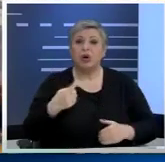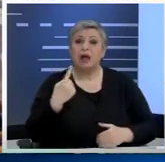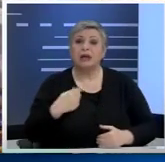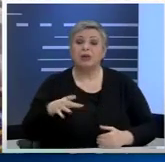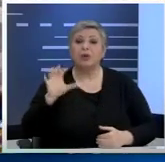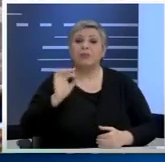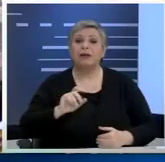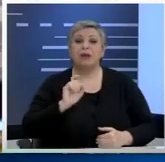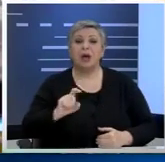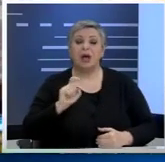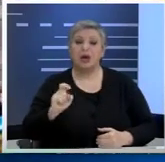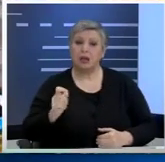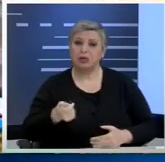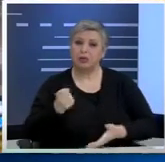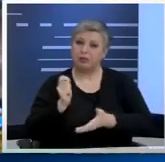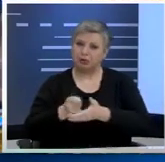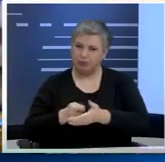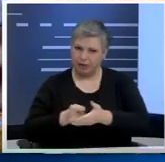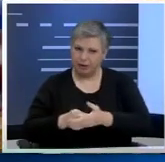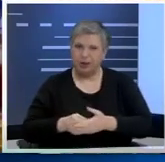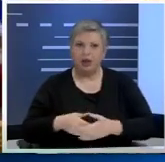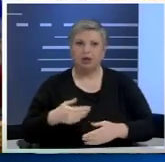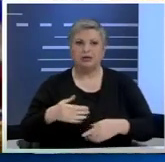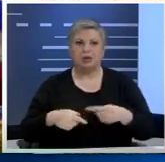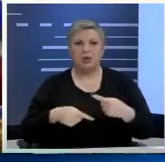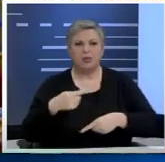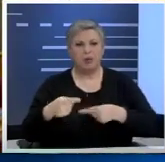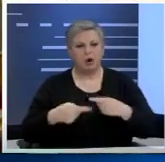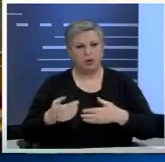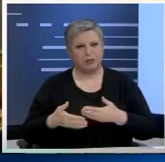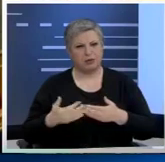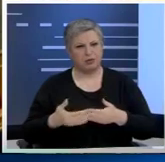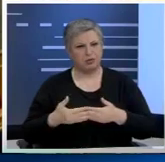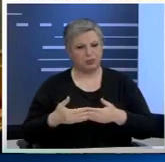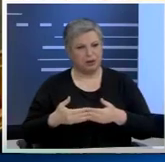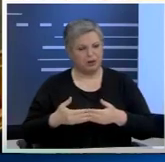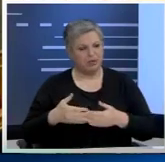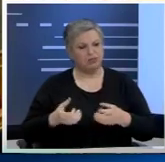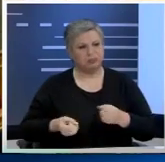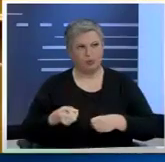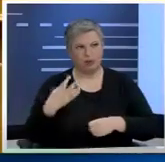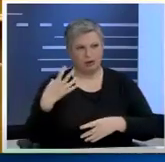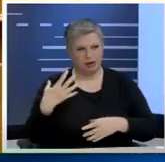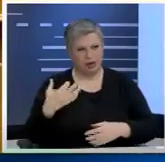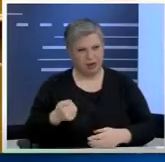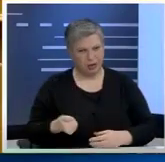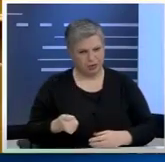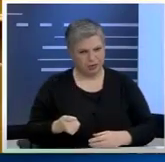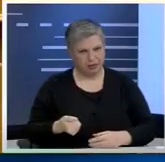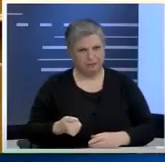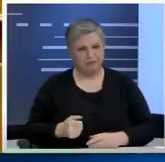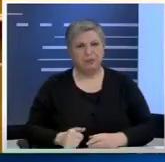εκατομμύρια. Ενίσχυση του προγράμματος βοήθειας στο σπίτι. Συνολικά, νέοι θεσμοί, νέες καλά